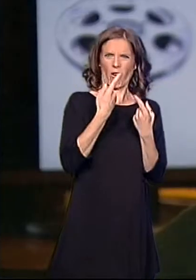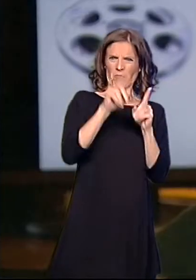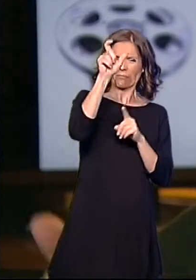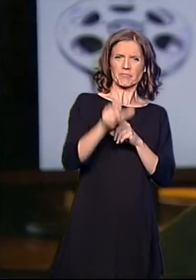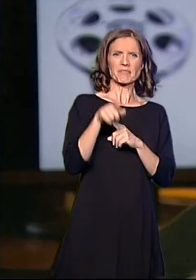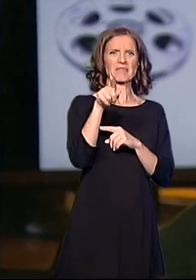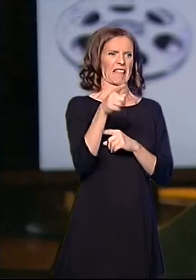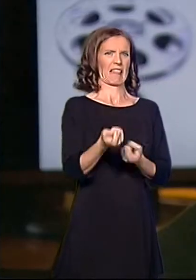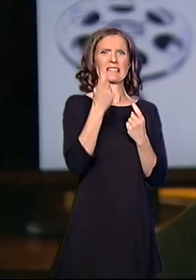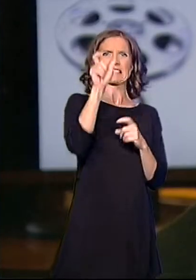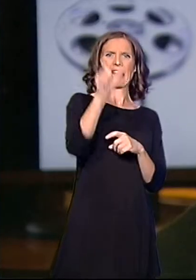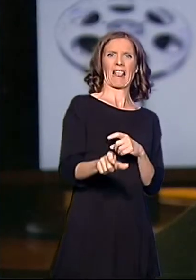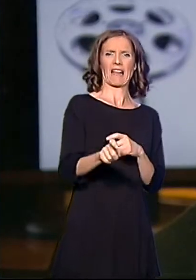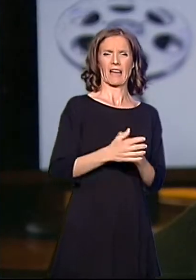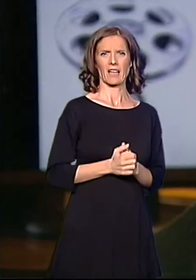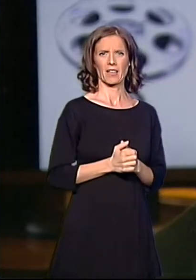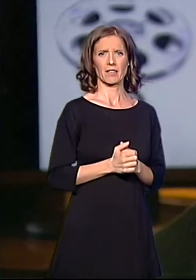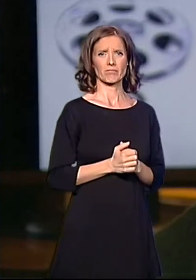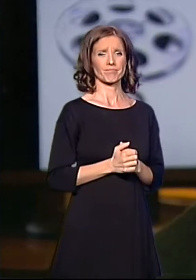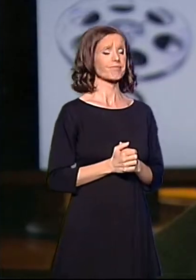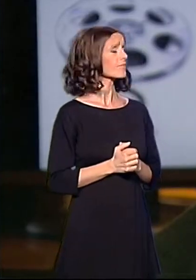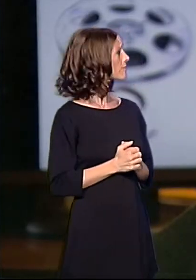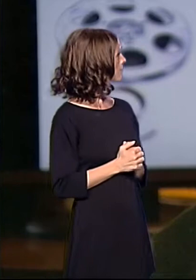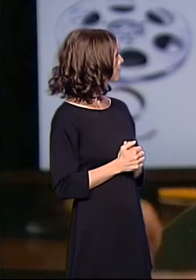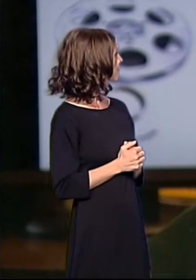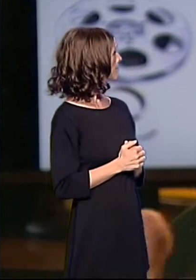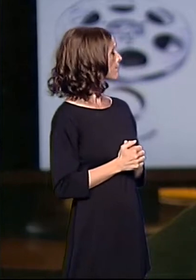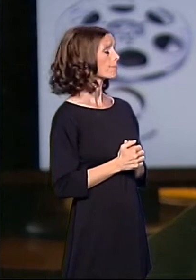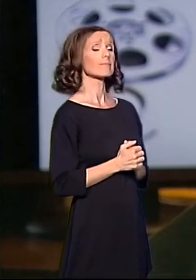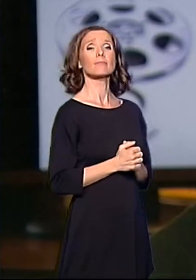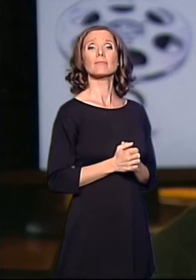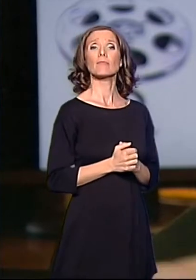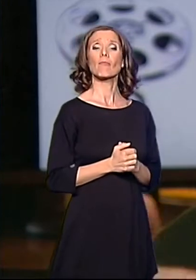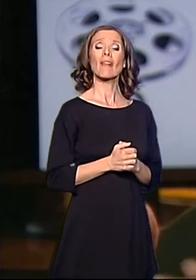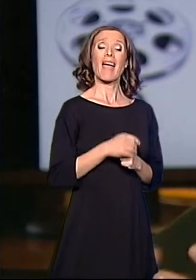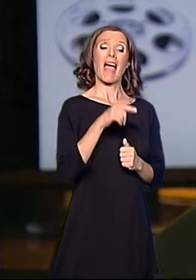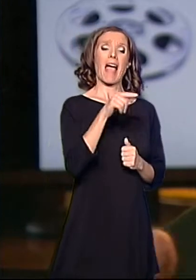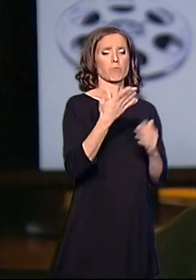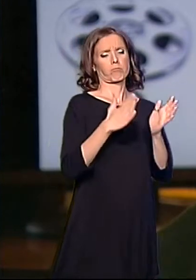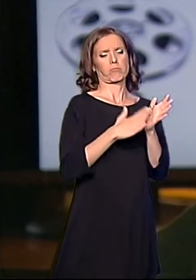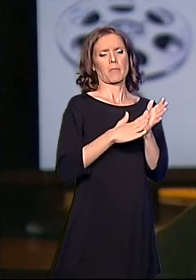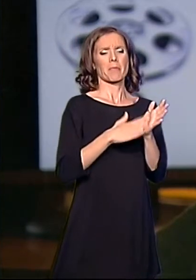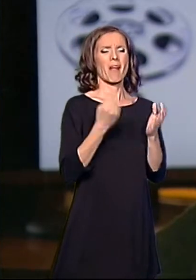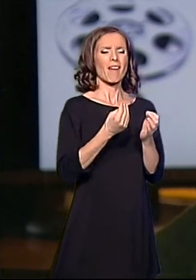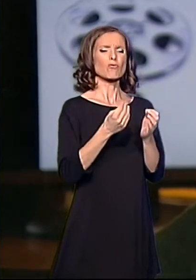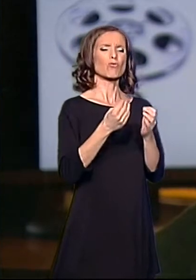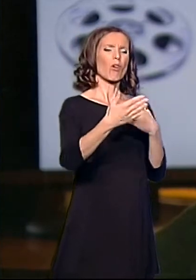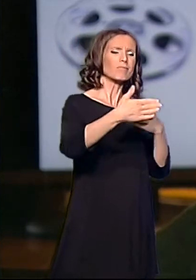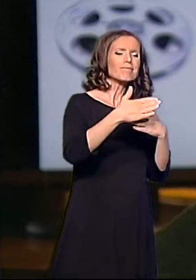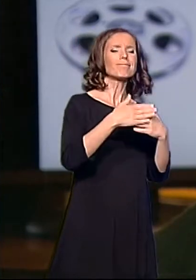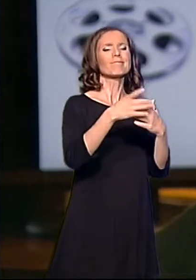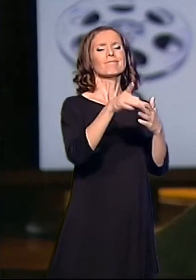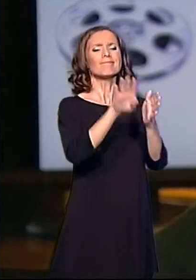Bez obzira kako da se u stvari takav odnos prema grupama i pojedincima